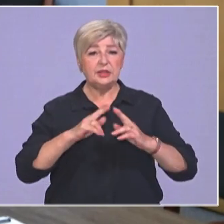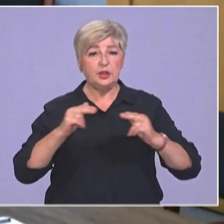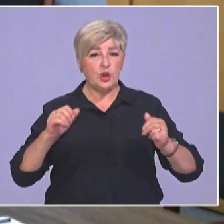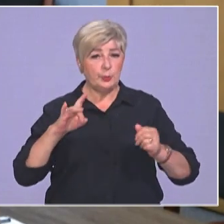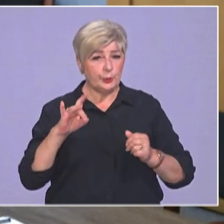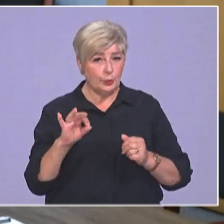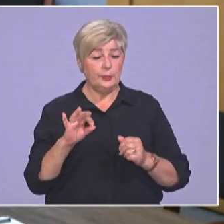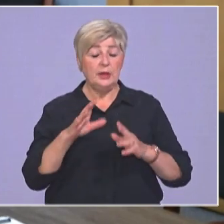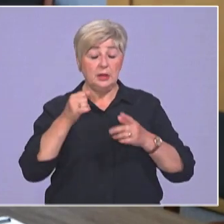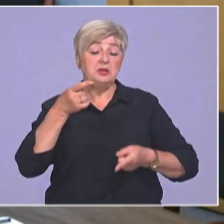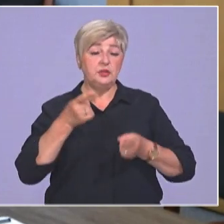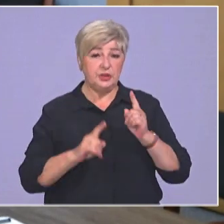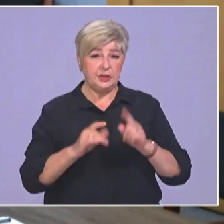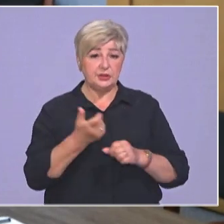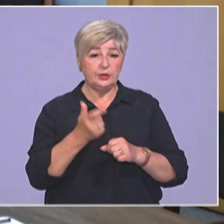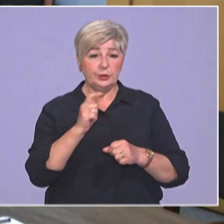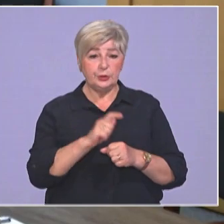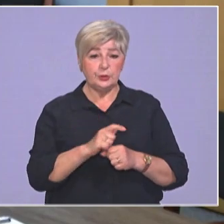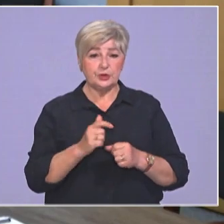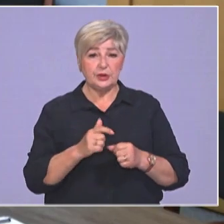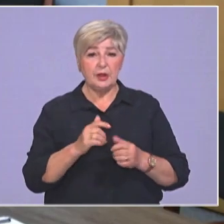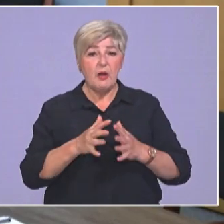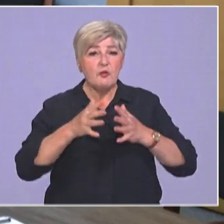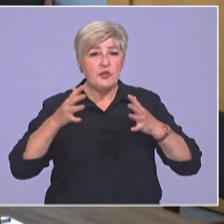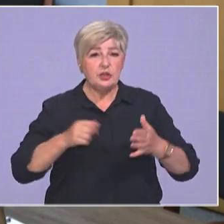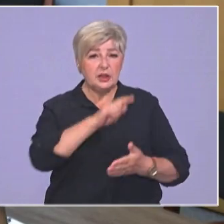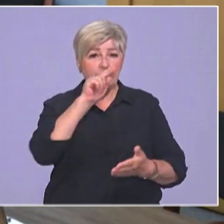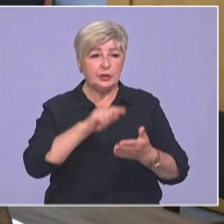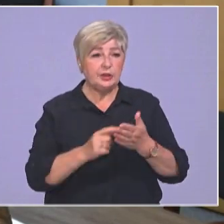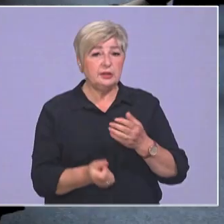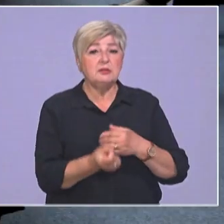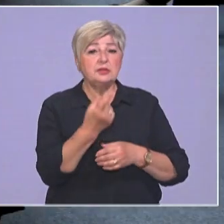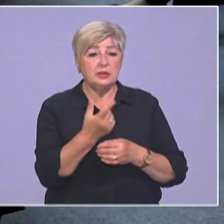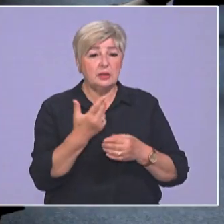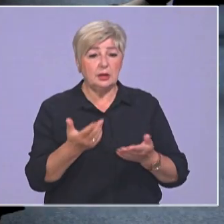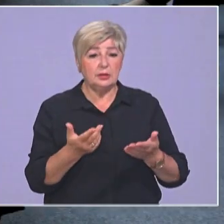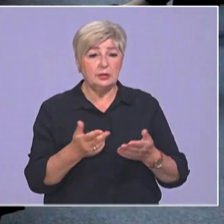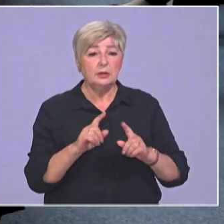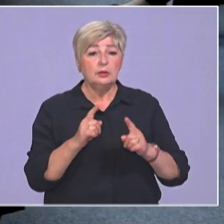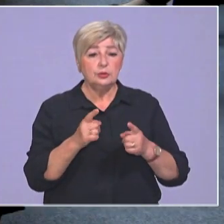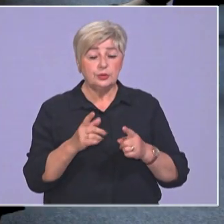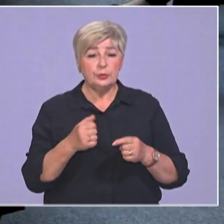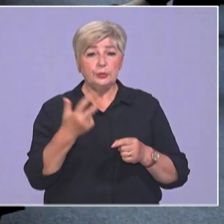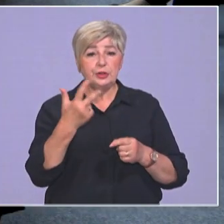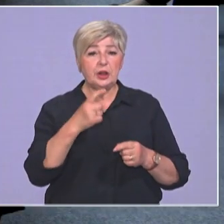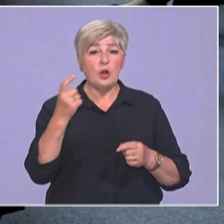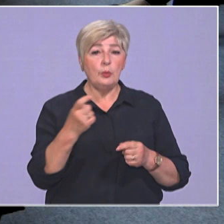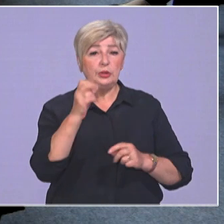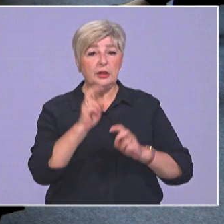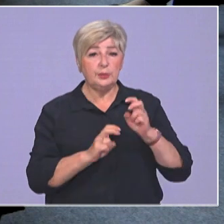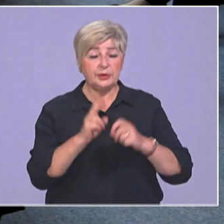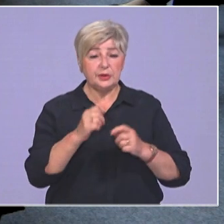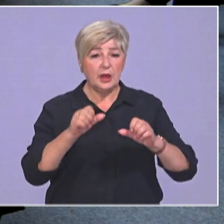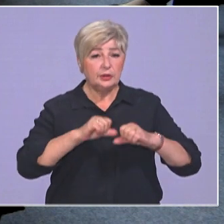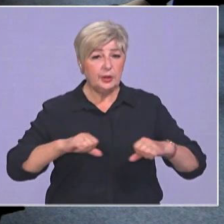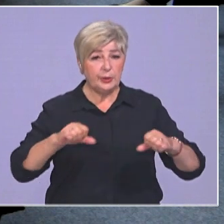І дійсно досить великі питання, які виникали. Чому? Тому що загалом три комунальні підприємства і